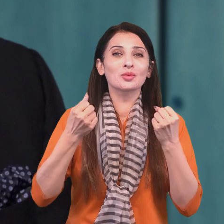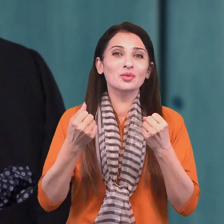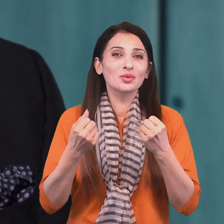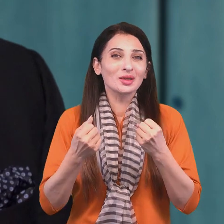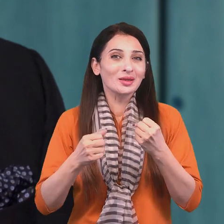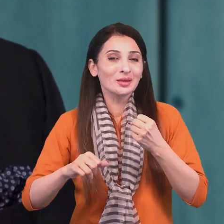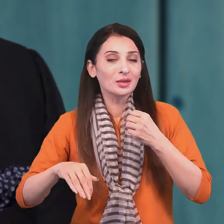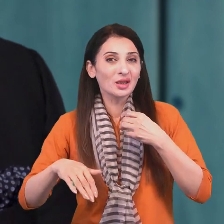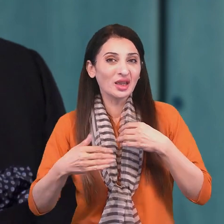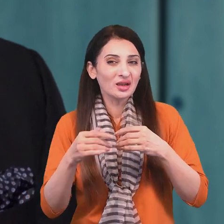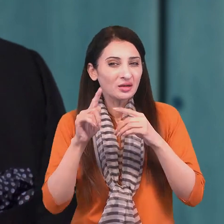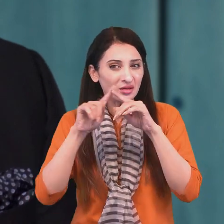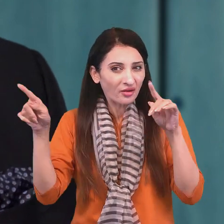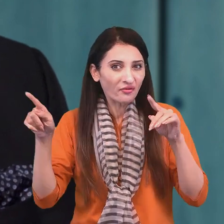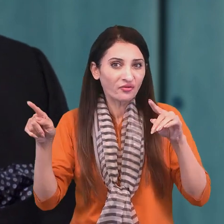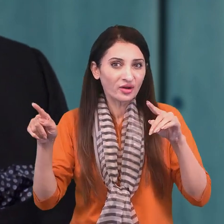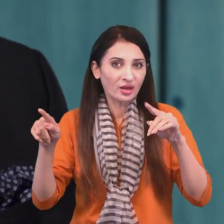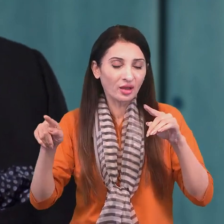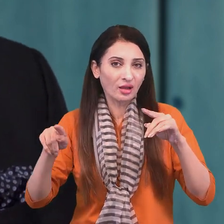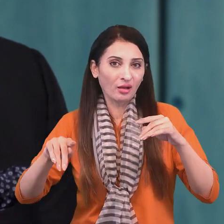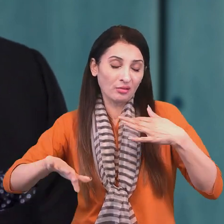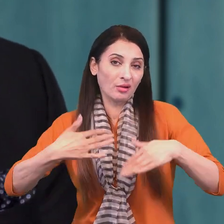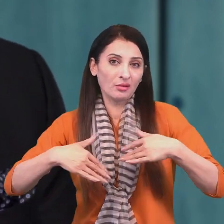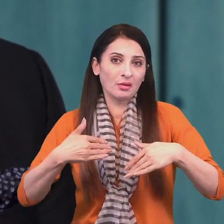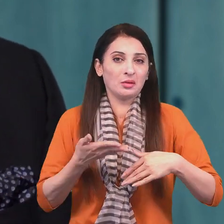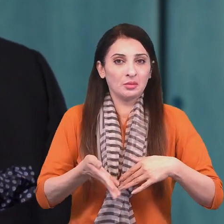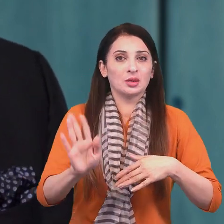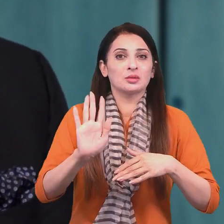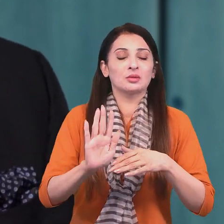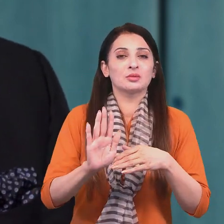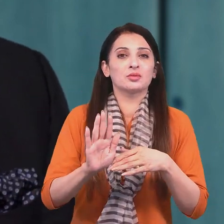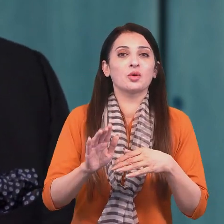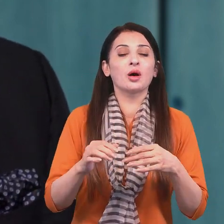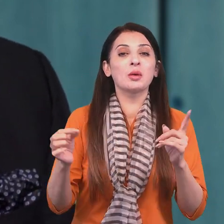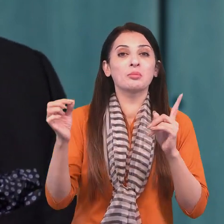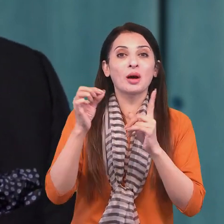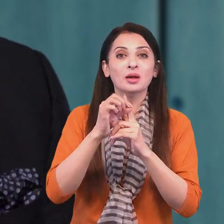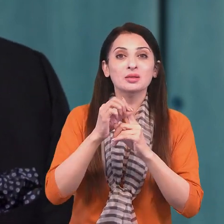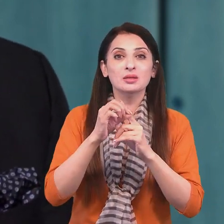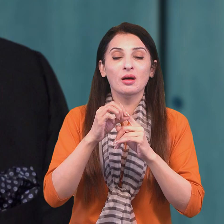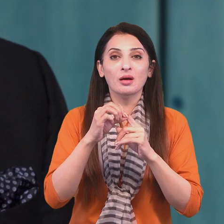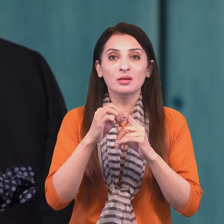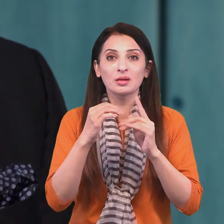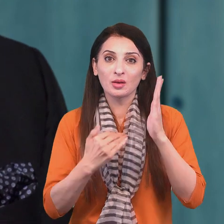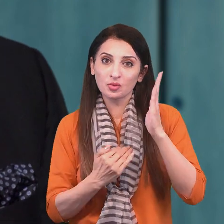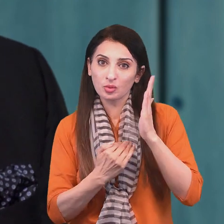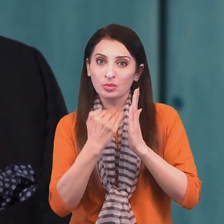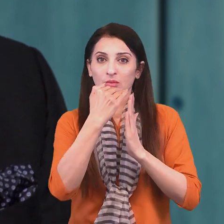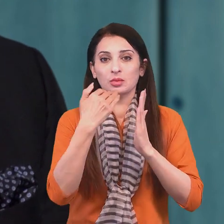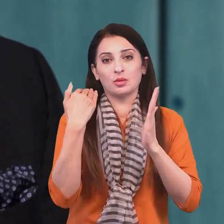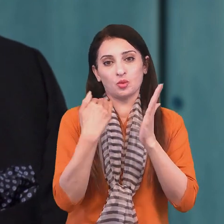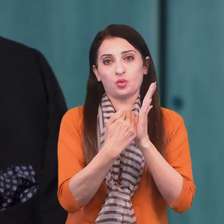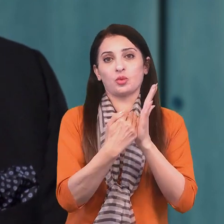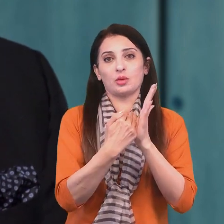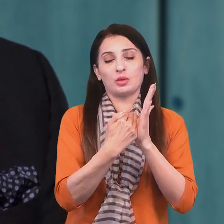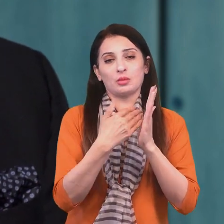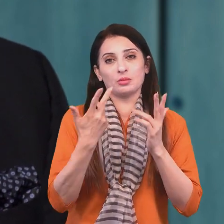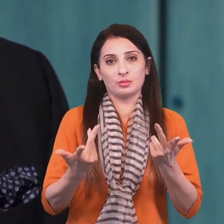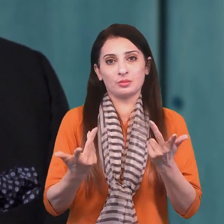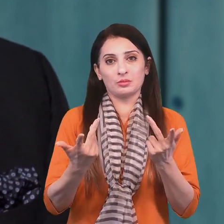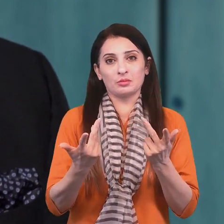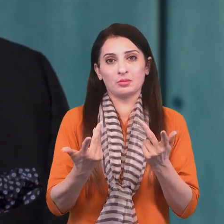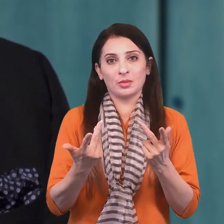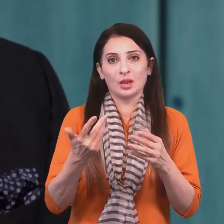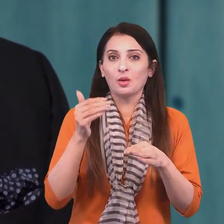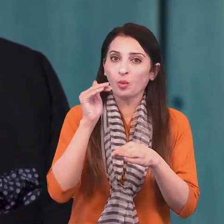پھر انٹرٹینمنٹ کی طرف چلی گئی ہے، جس میں ہم دیکھ رہے ہیں کہ ہماری جو کنٹری کی گروتھ ہے وہ رک رہی ہے۔ وہ بلا شبہ ہماری کنٹری کی